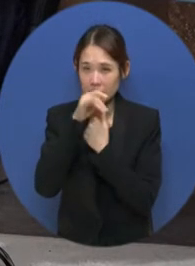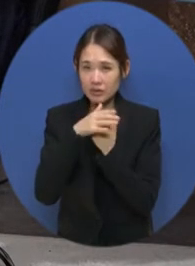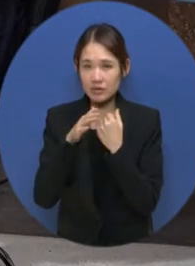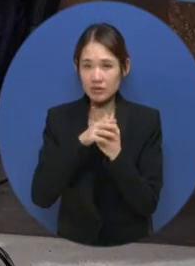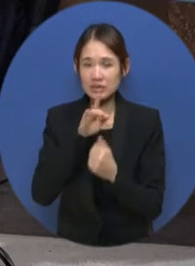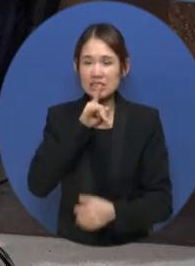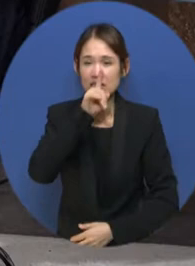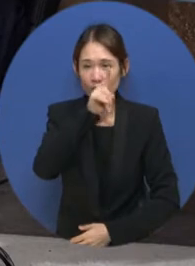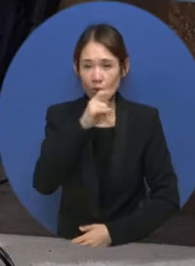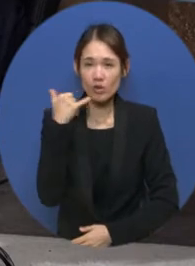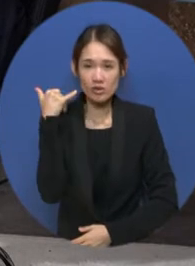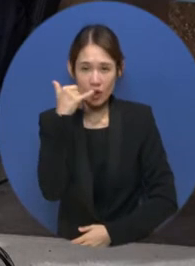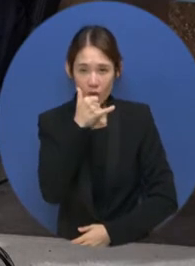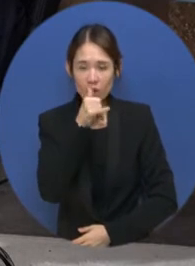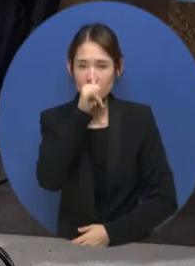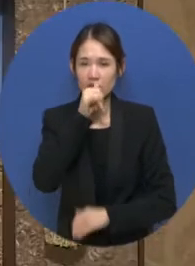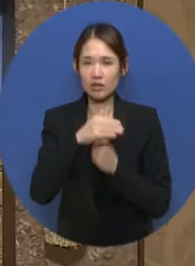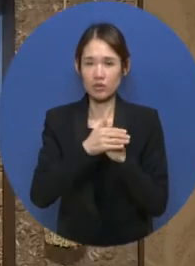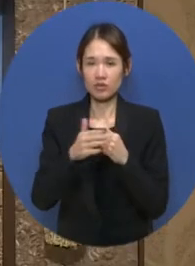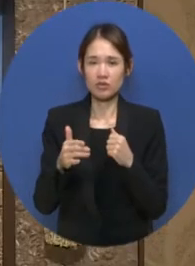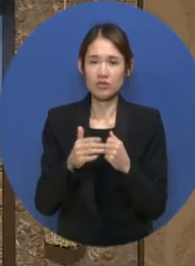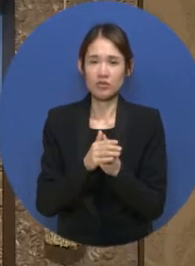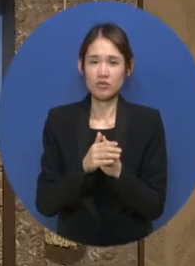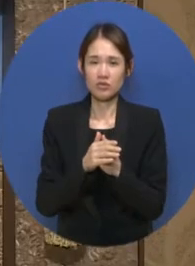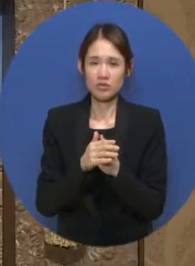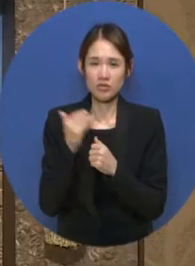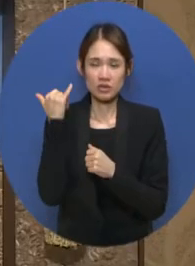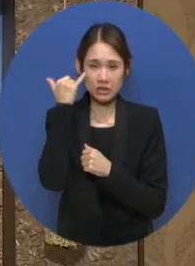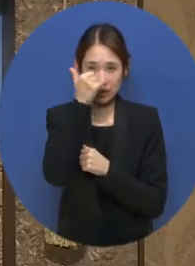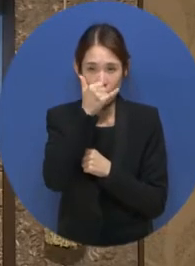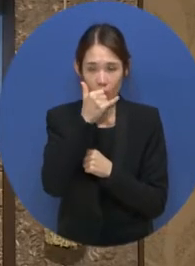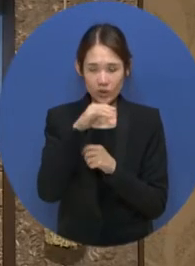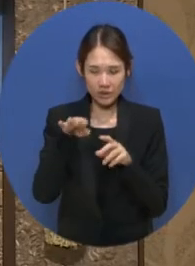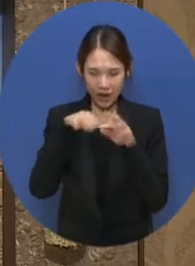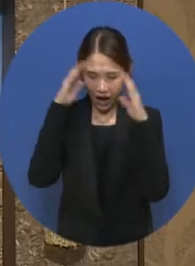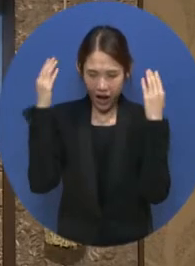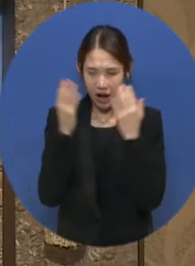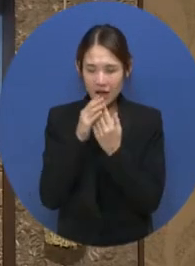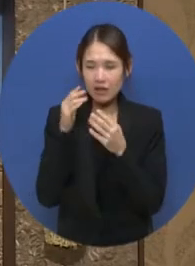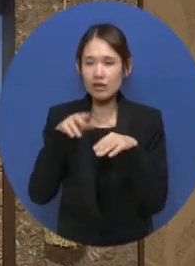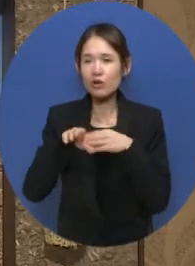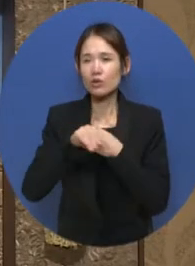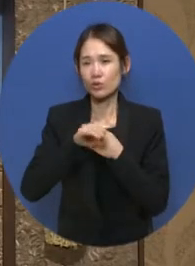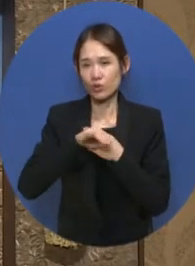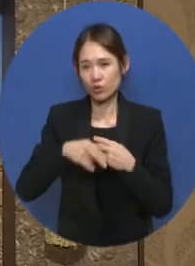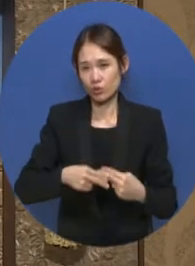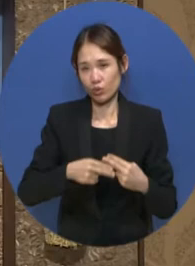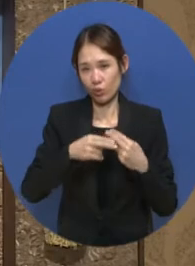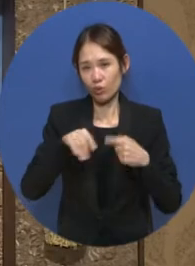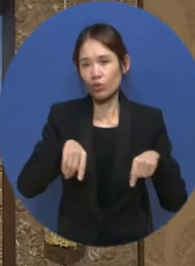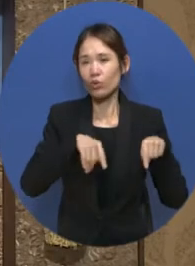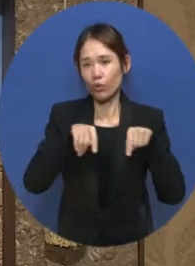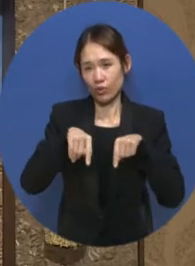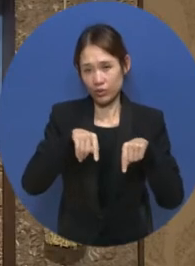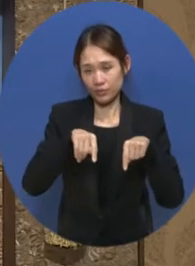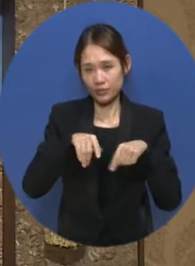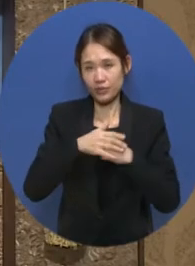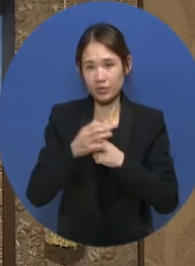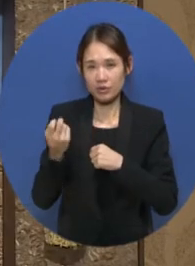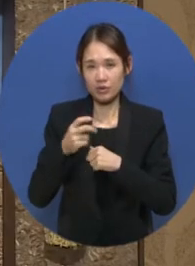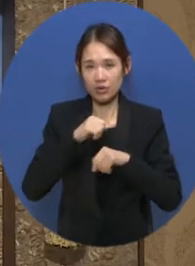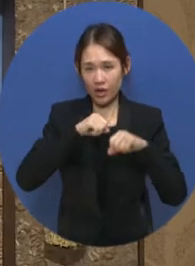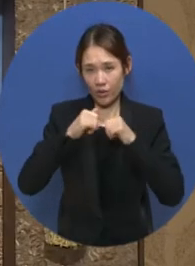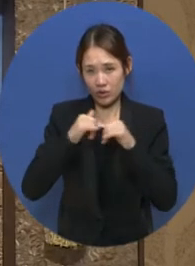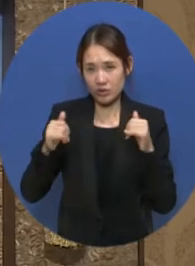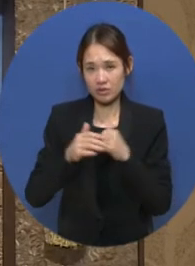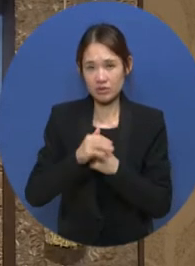운영하는데 그런 신고전화 들 에 녹지 까지도 더 포함이 되서 종합적으로 이제 이 피해자 라든지 또 행위 자들에